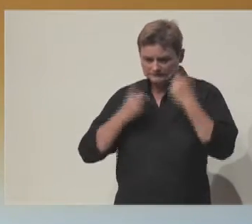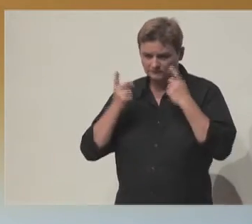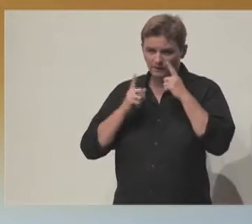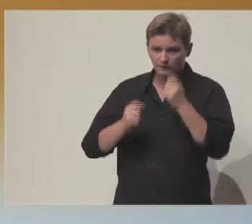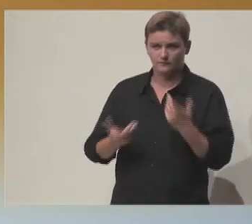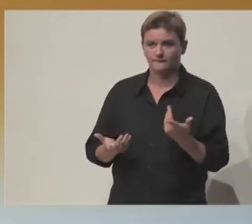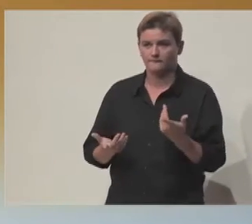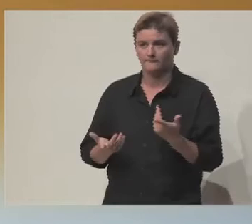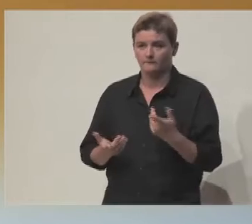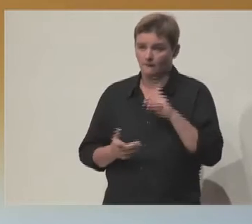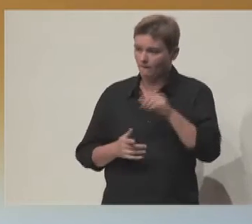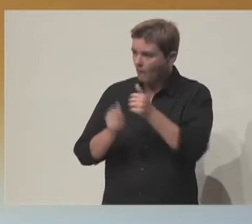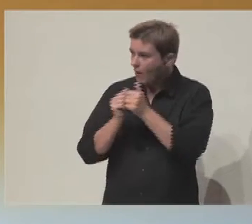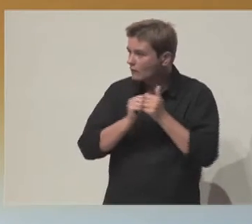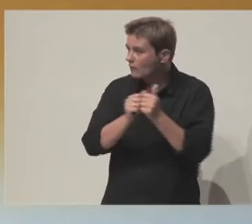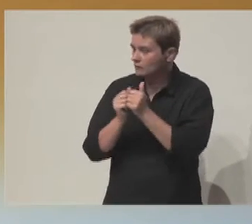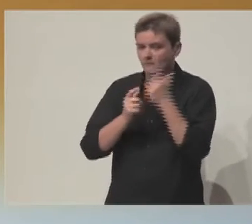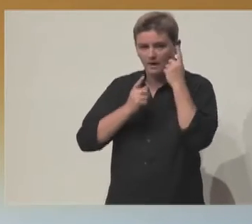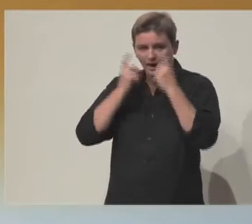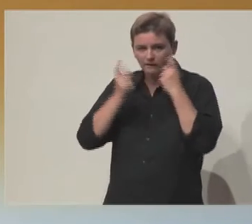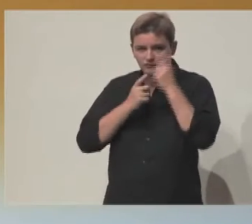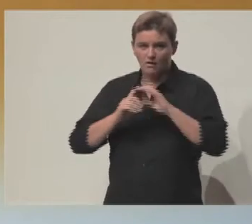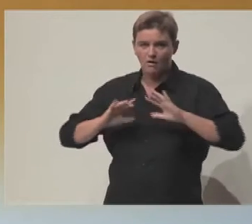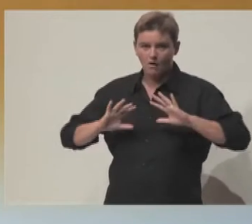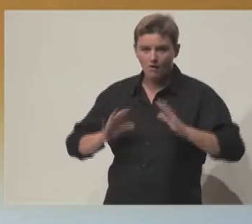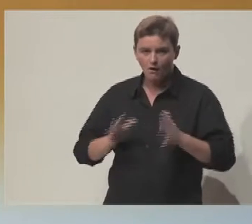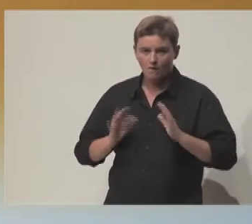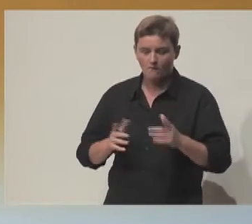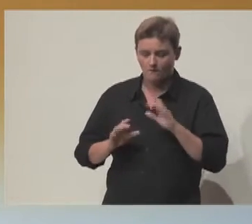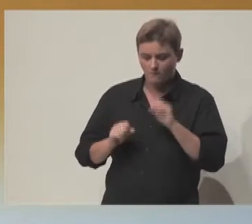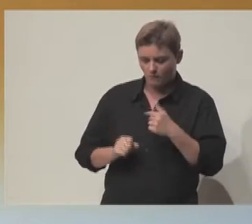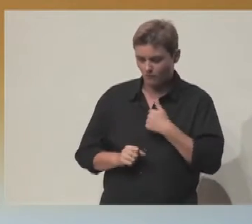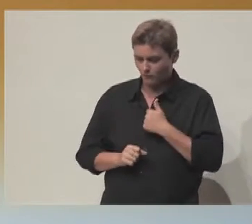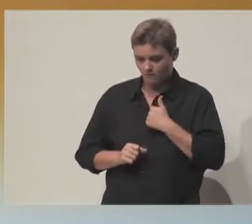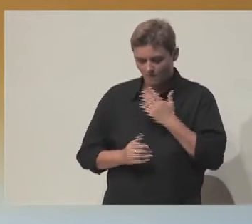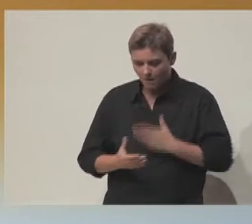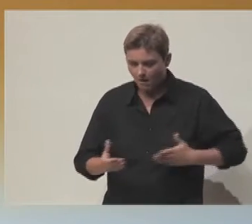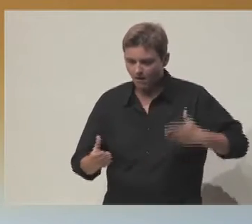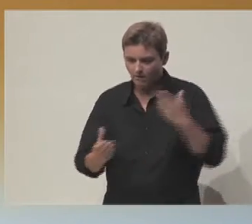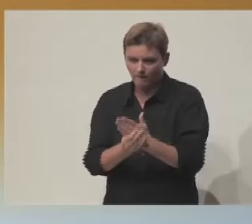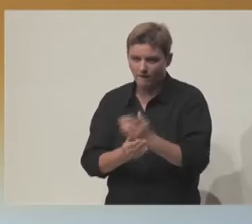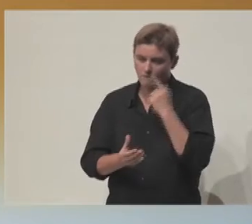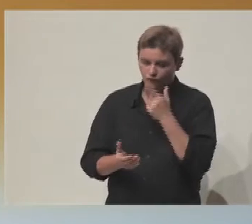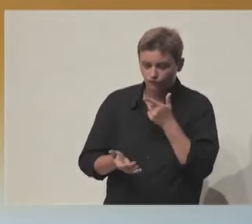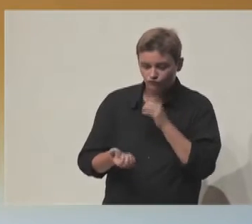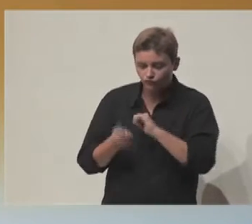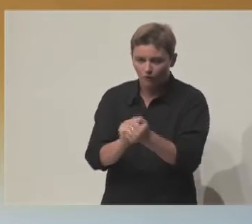que nous réfléchissions à la manière dont nous pouvons peser sur leur issue